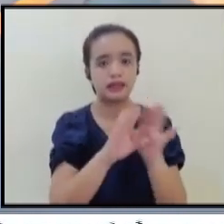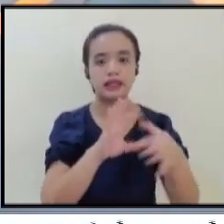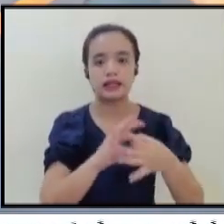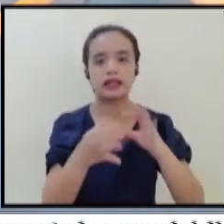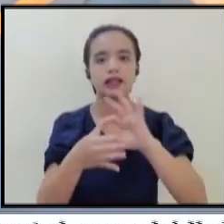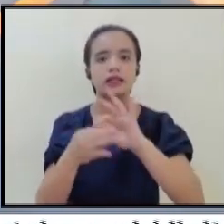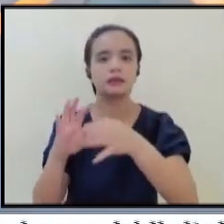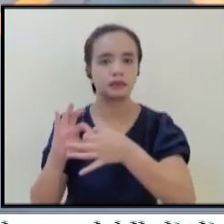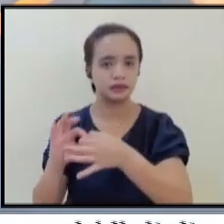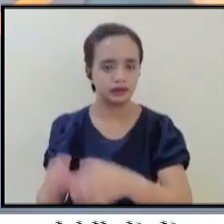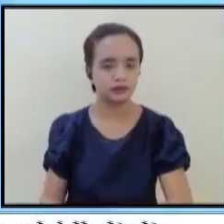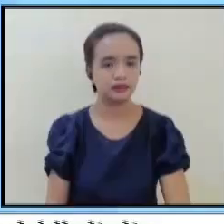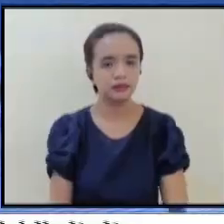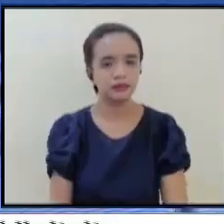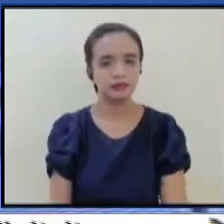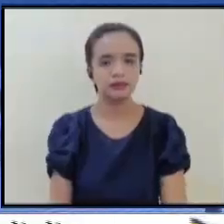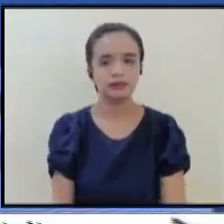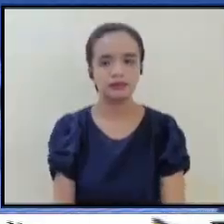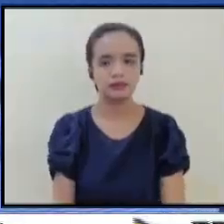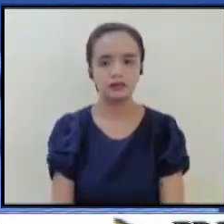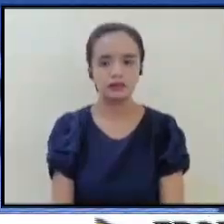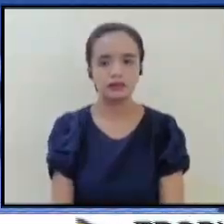shine, Daniel.